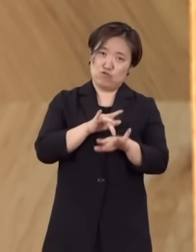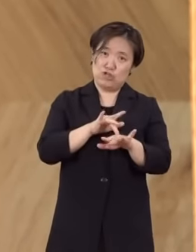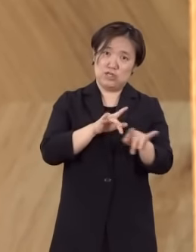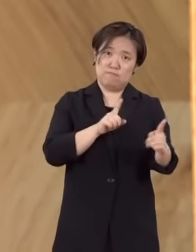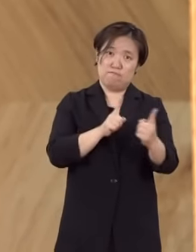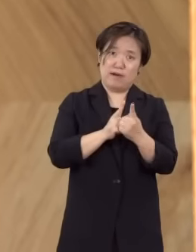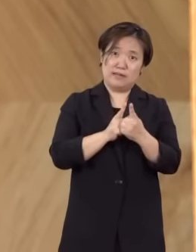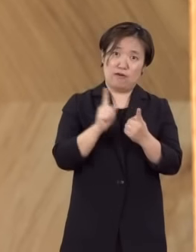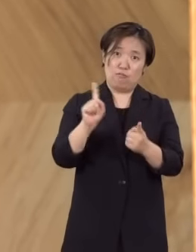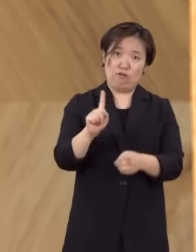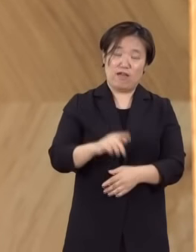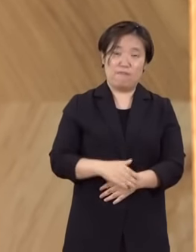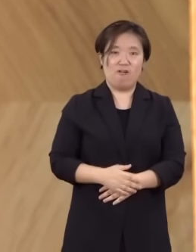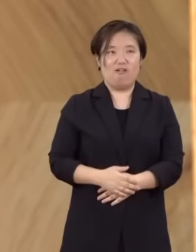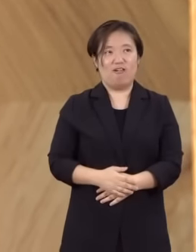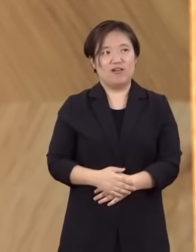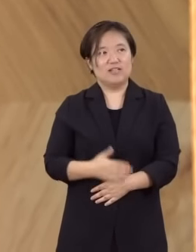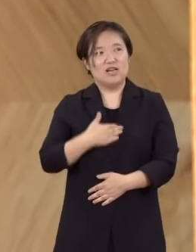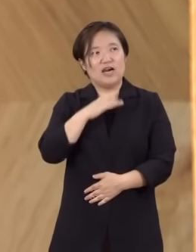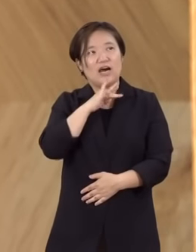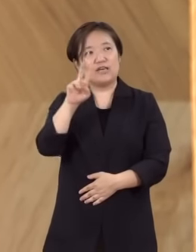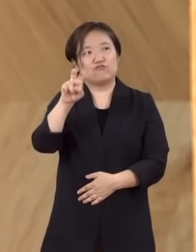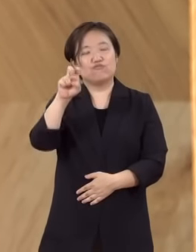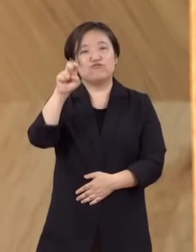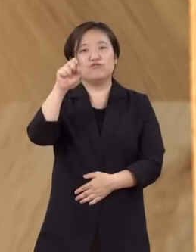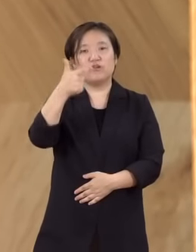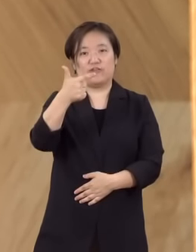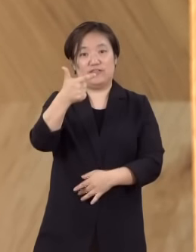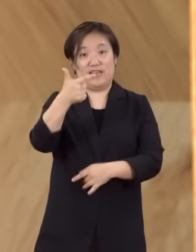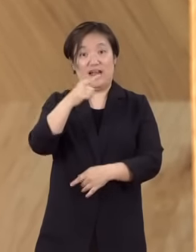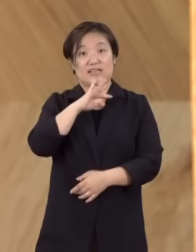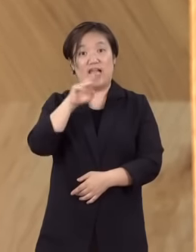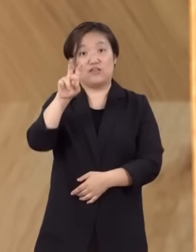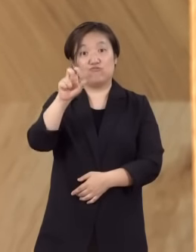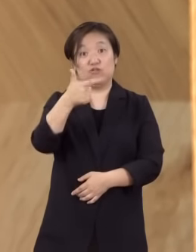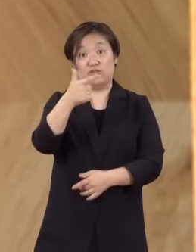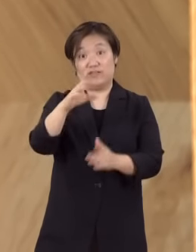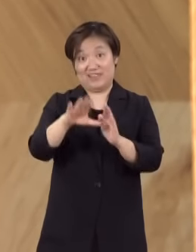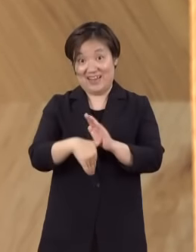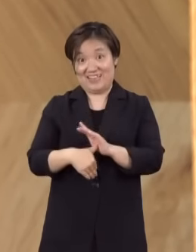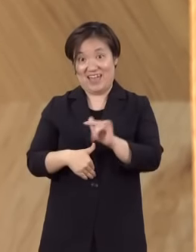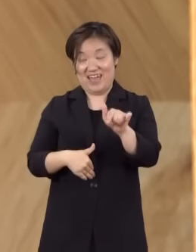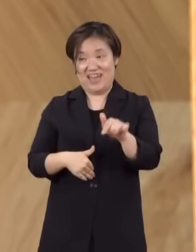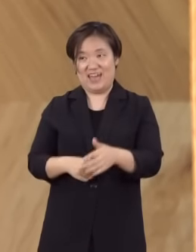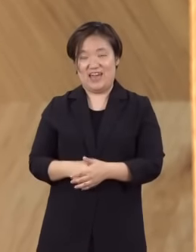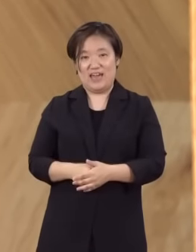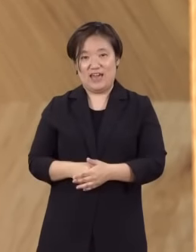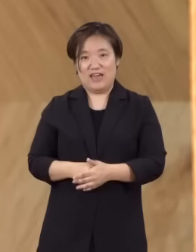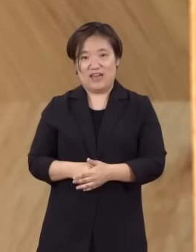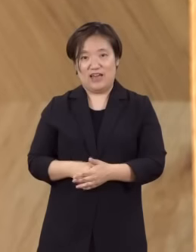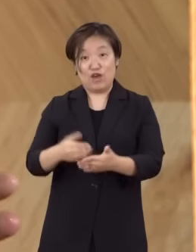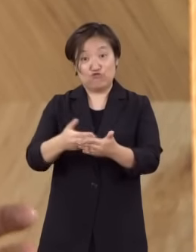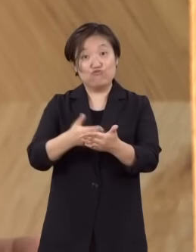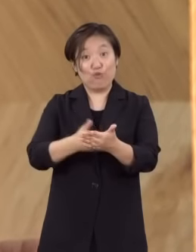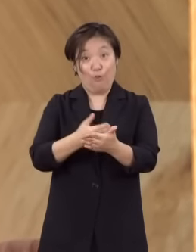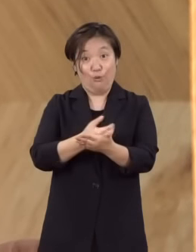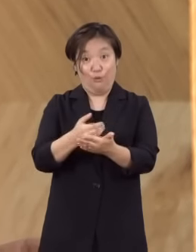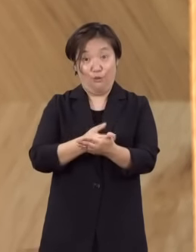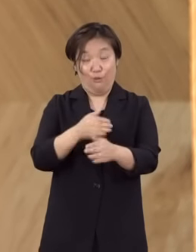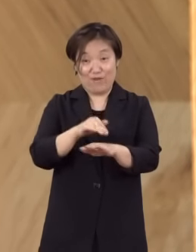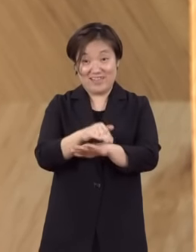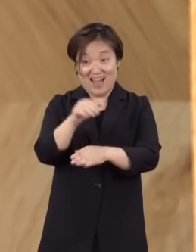거는 26살에 중고차를 첫 구매하고 구미에서